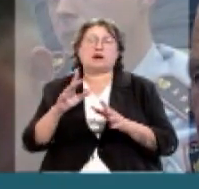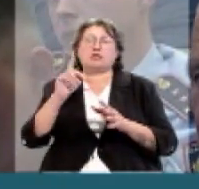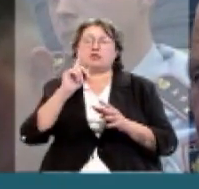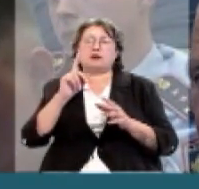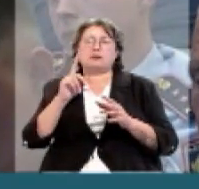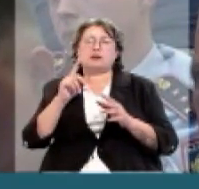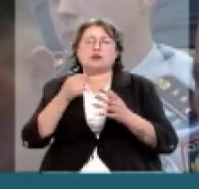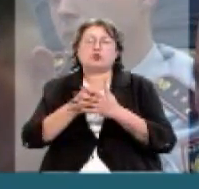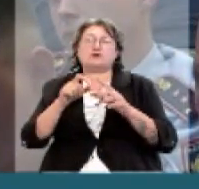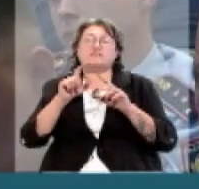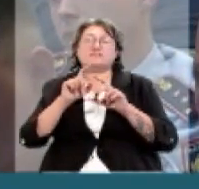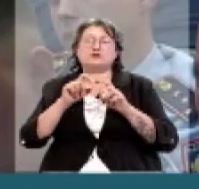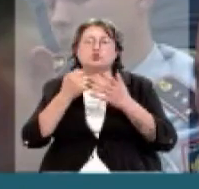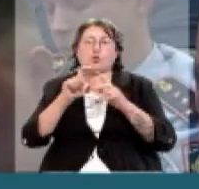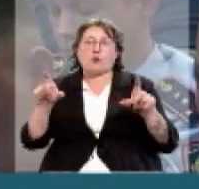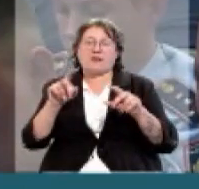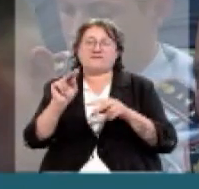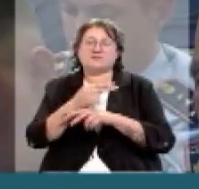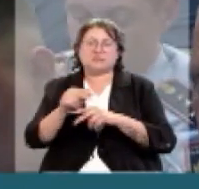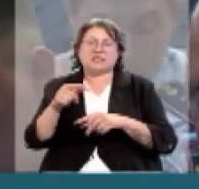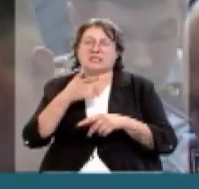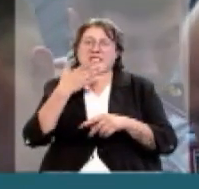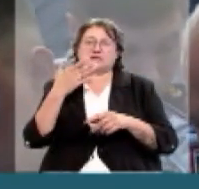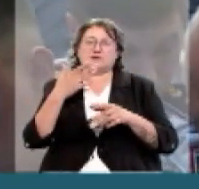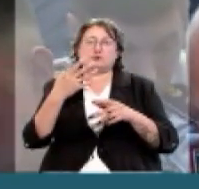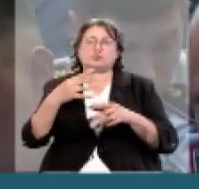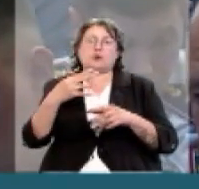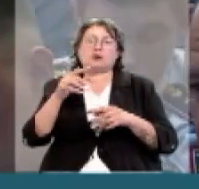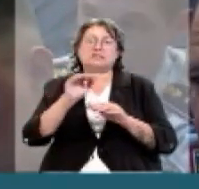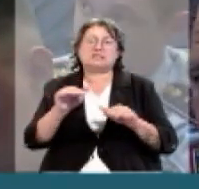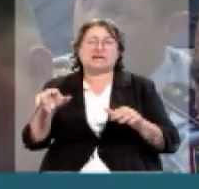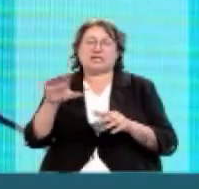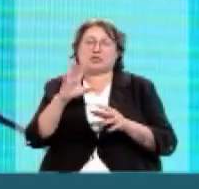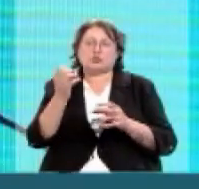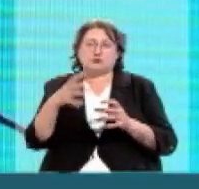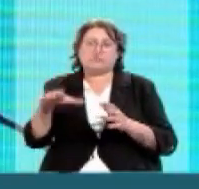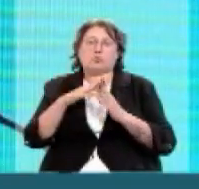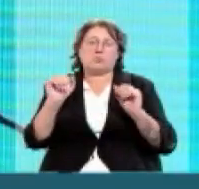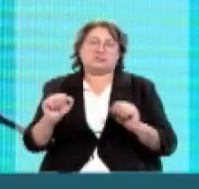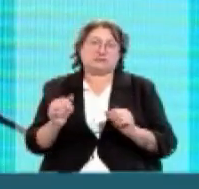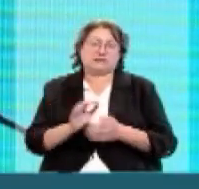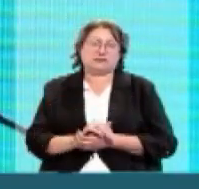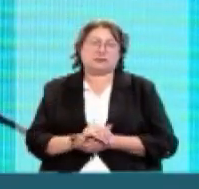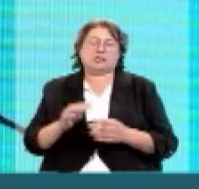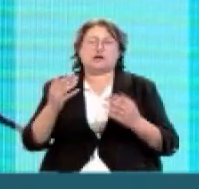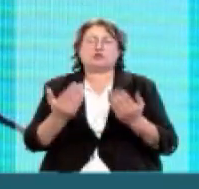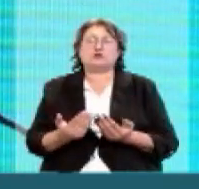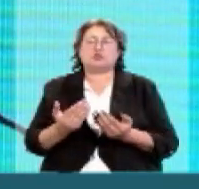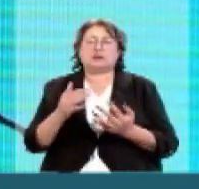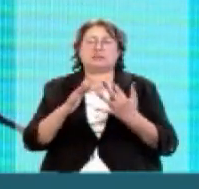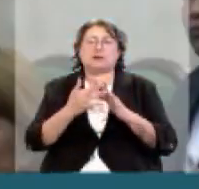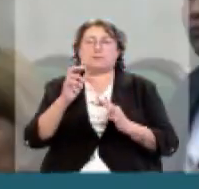сағатқа арналған. Ауылда мектепке дейінгі тәрбиемен 40-тан астам бала қамтылмай отыр. Бауманская, Троепратный